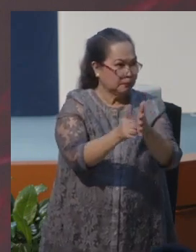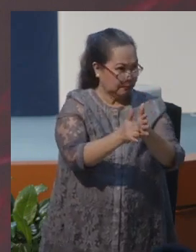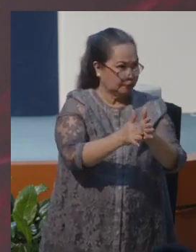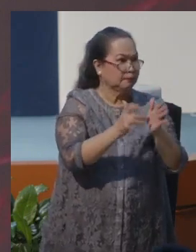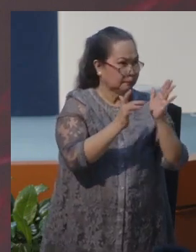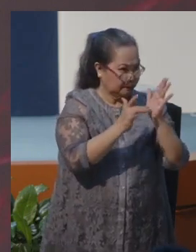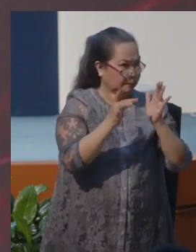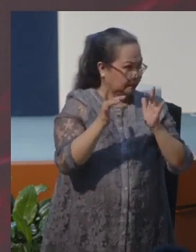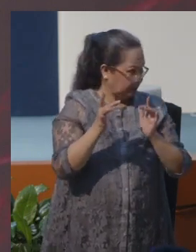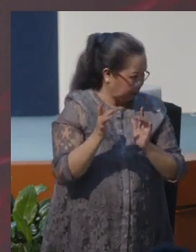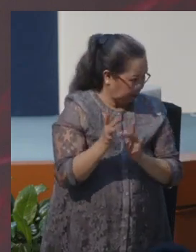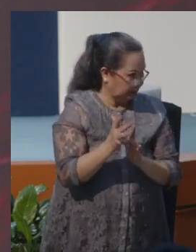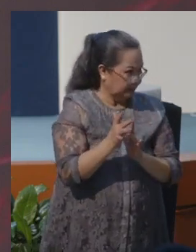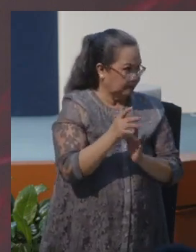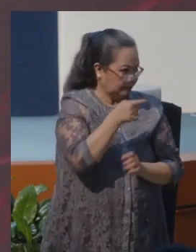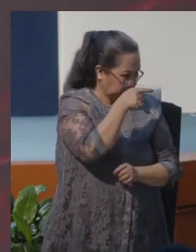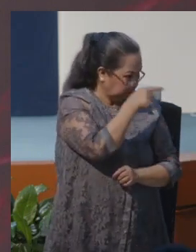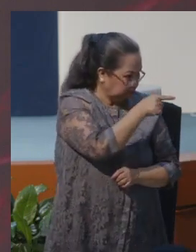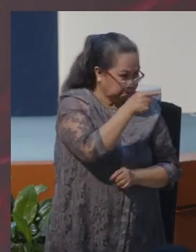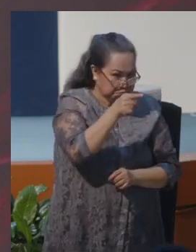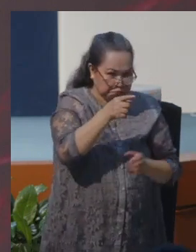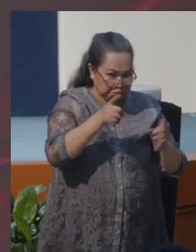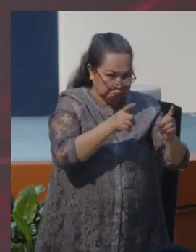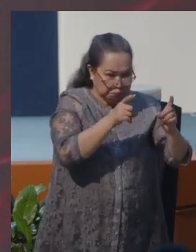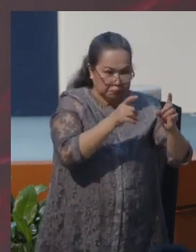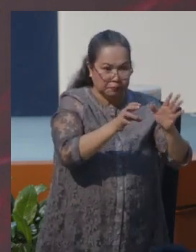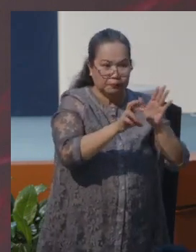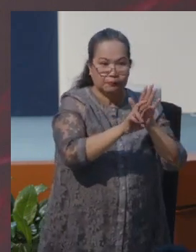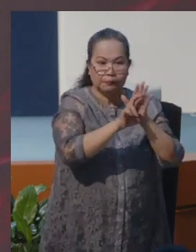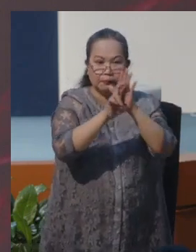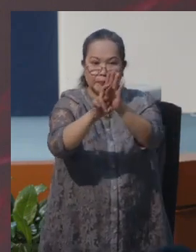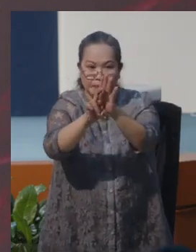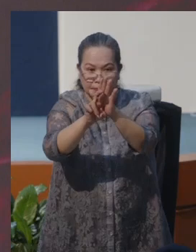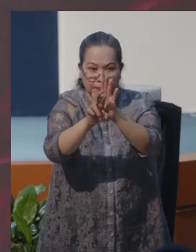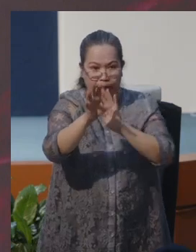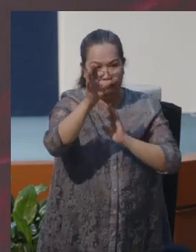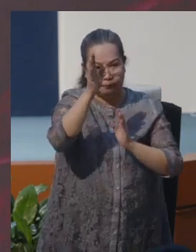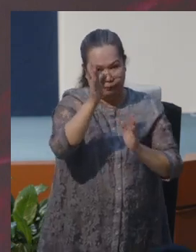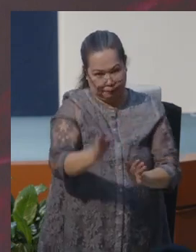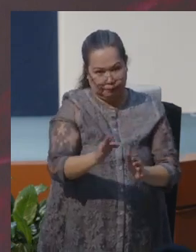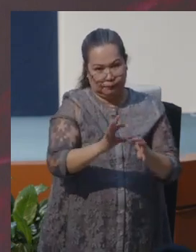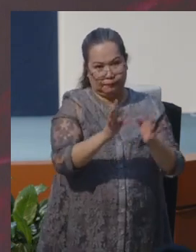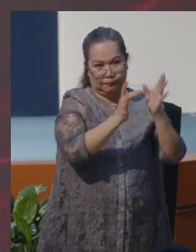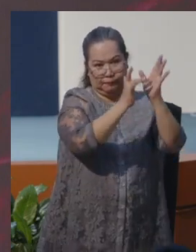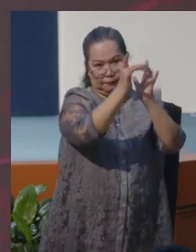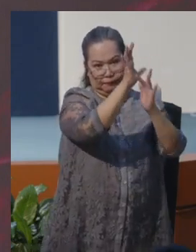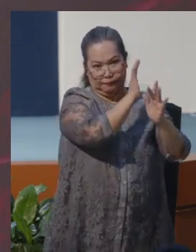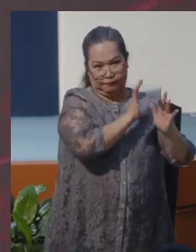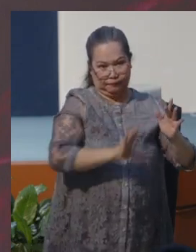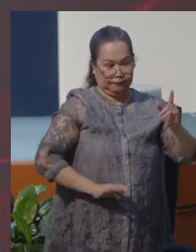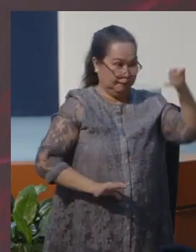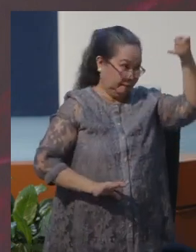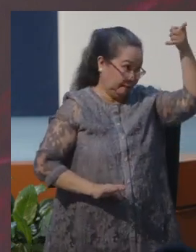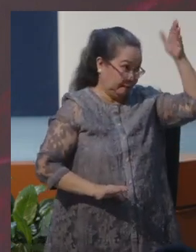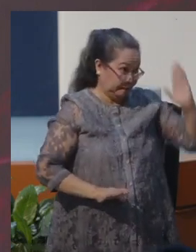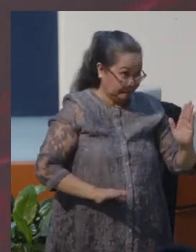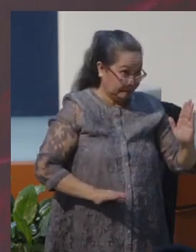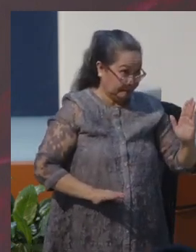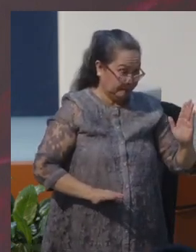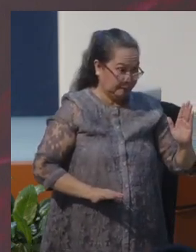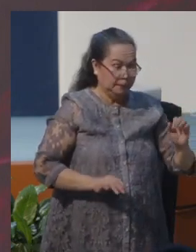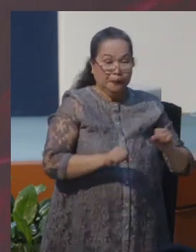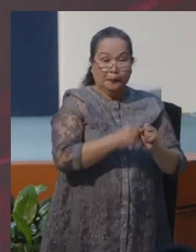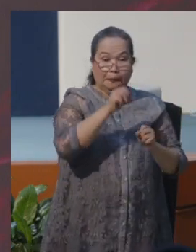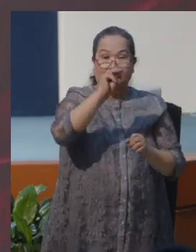sa kanila sa lahat na sila nga ay representanteng tunay ng Diyos. Sabi naman ni Mark